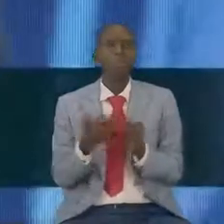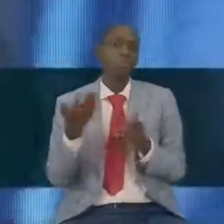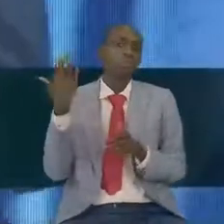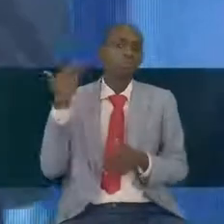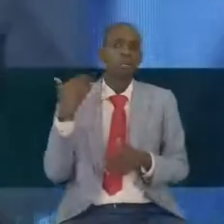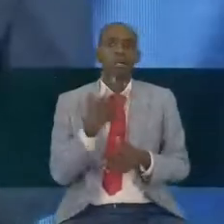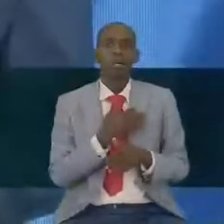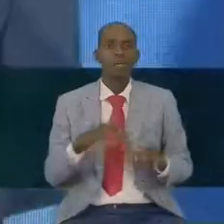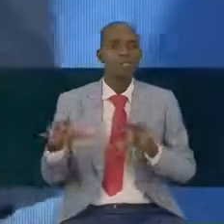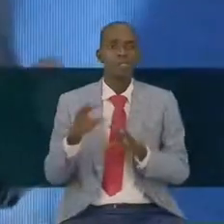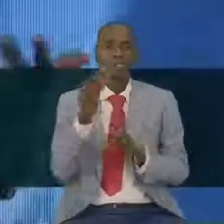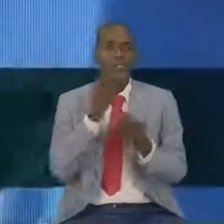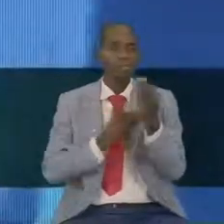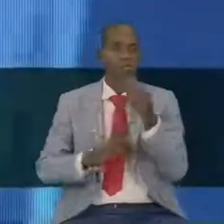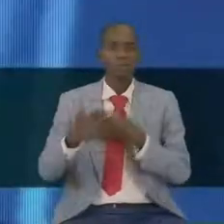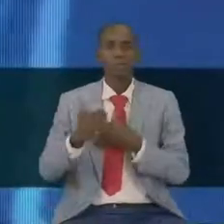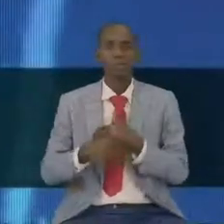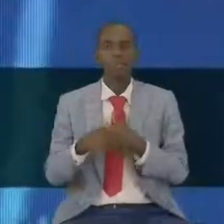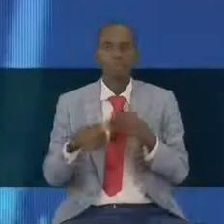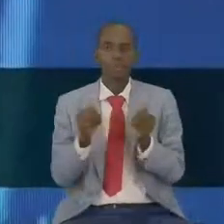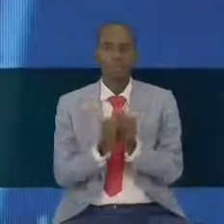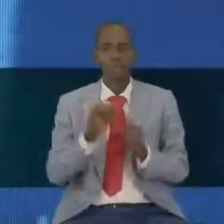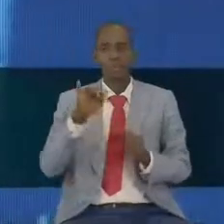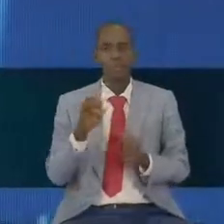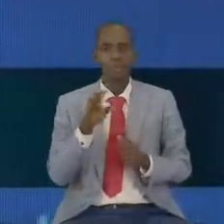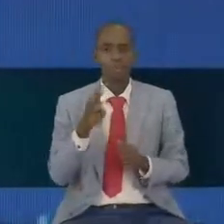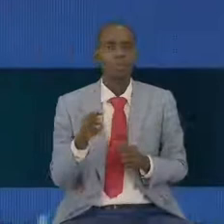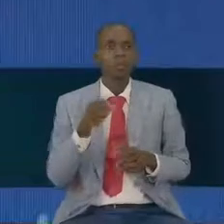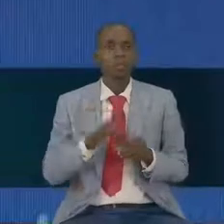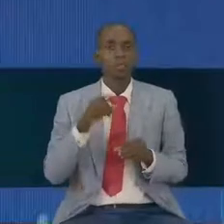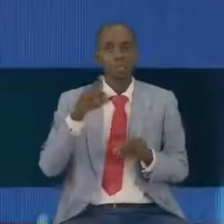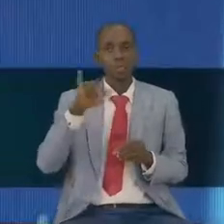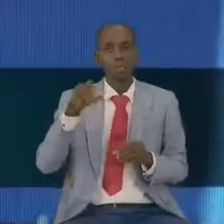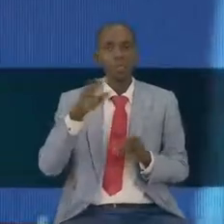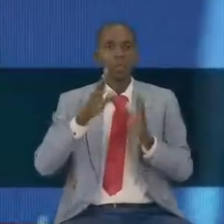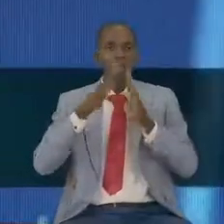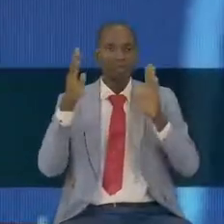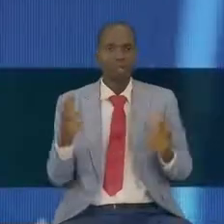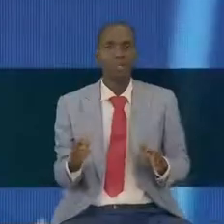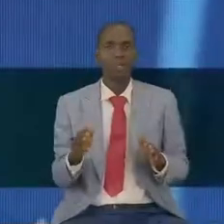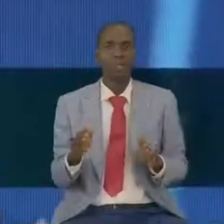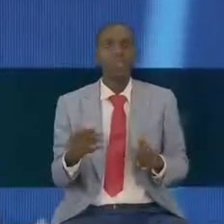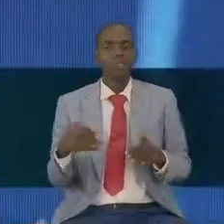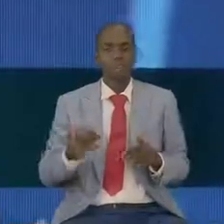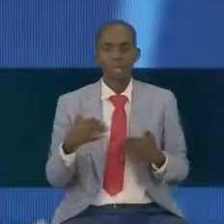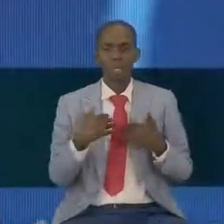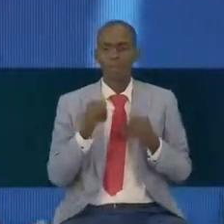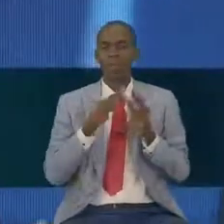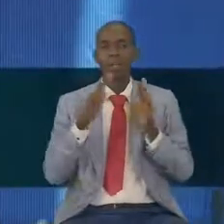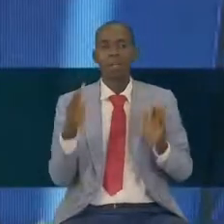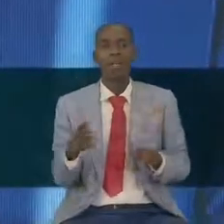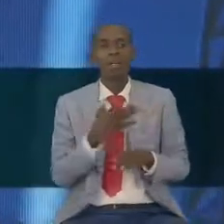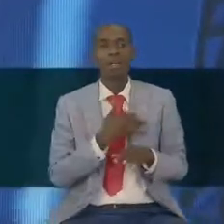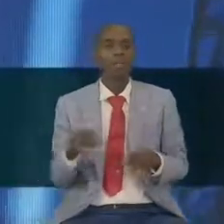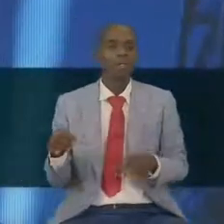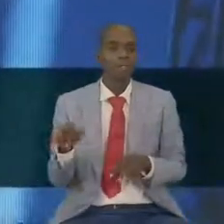vinrent tous le visiter et manger avec lui dans sa maison. Ils avaient encore une maison.